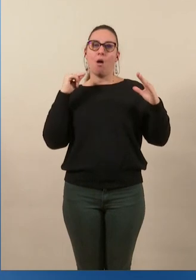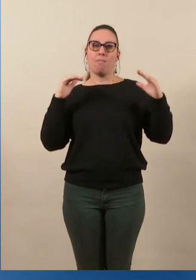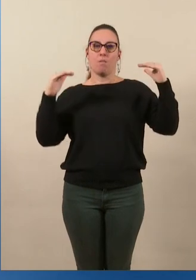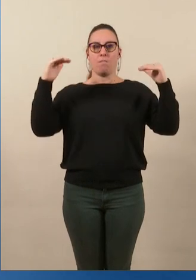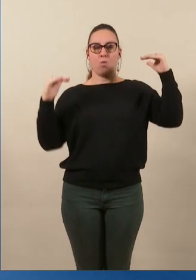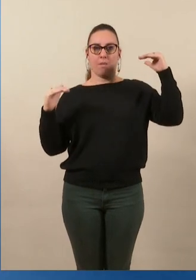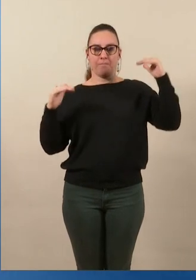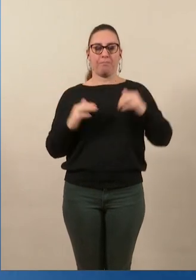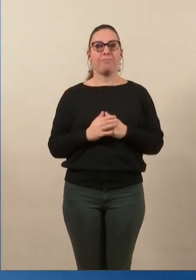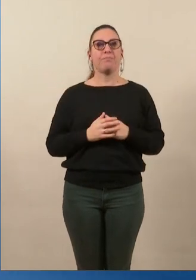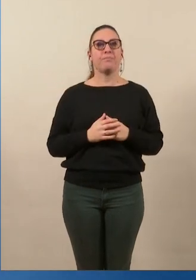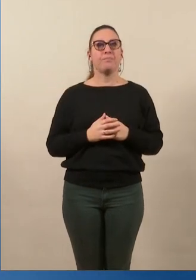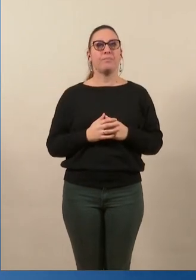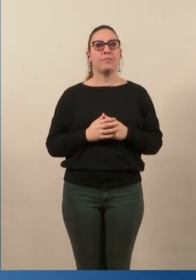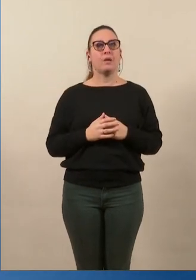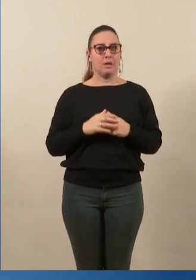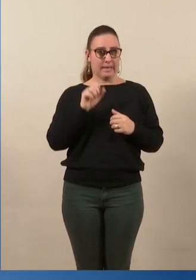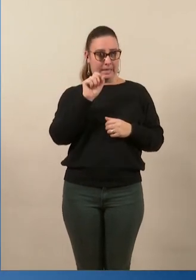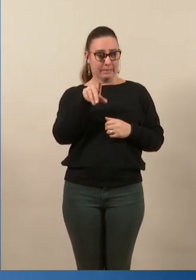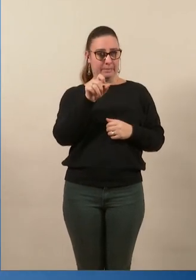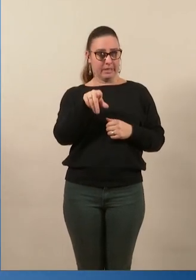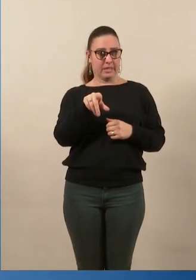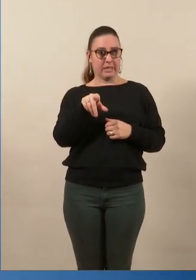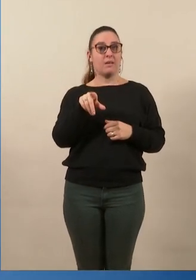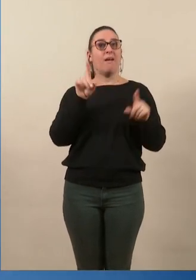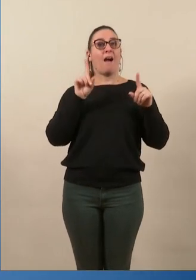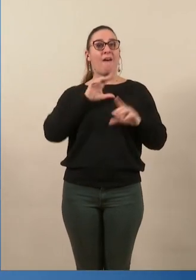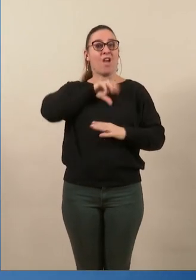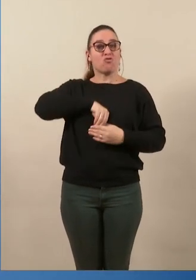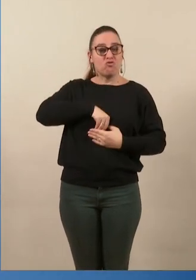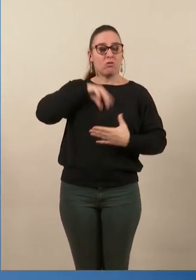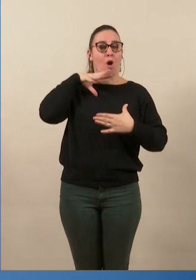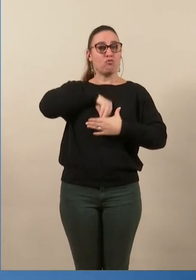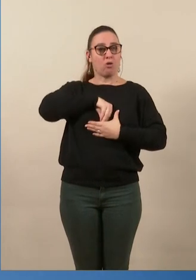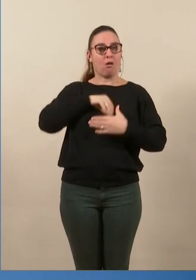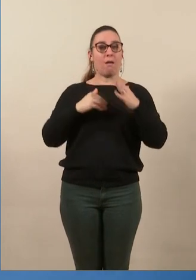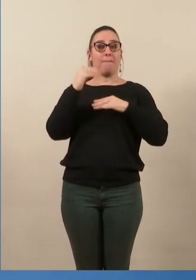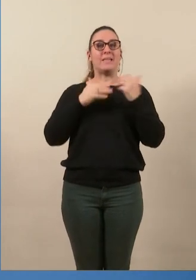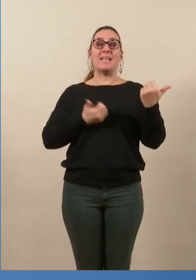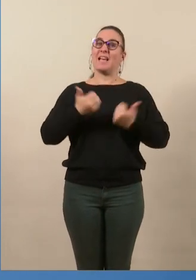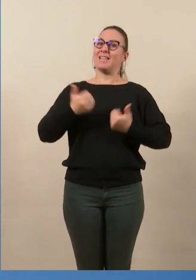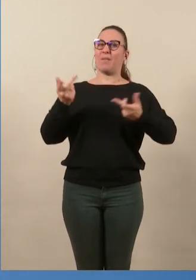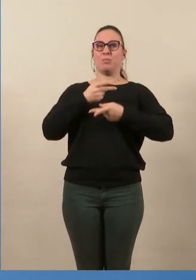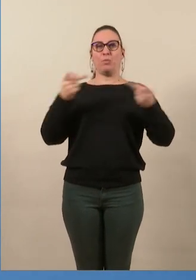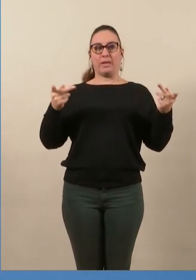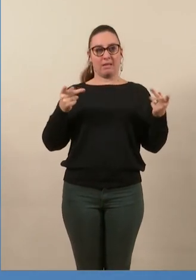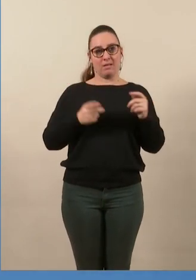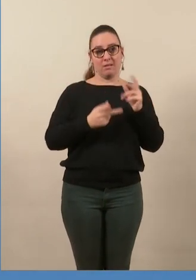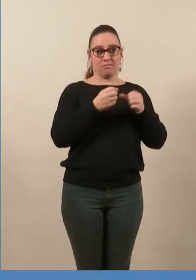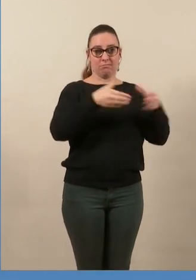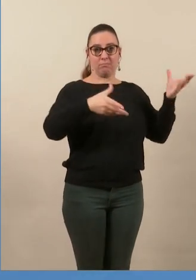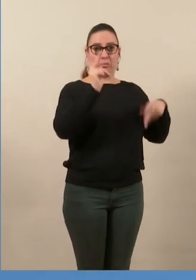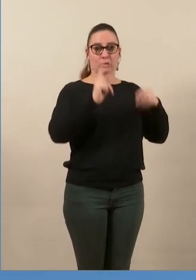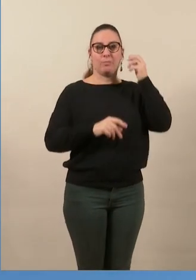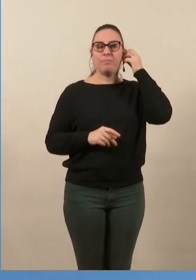et je renvois là à cette question de du genre dans les métiers du service du service public y compris et